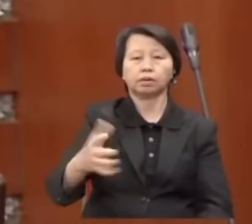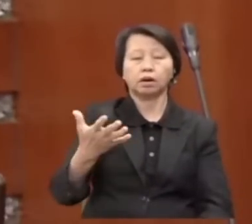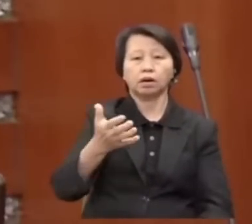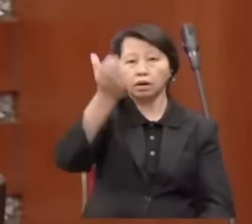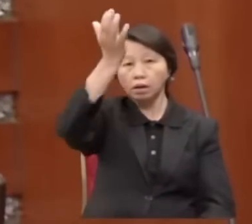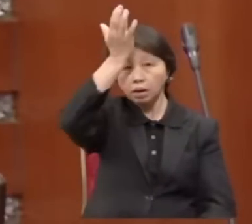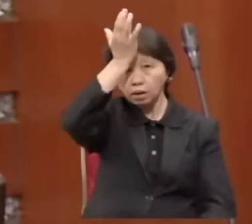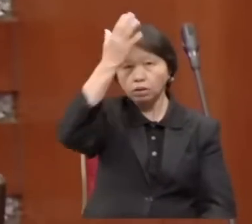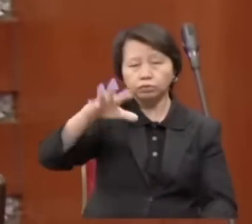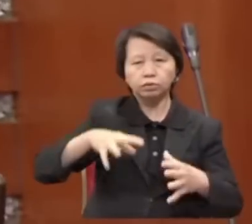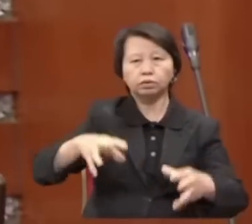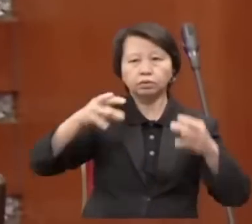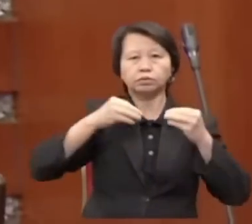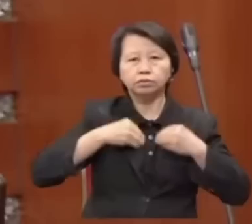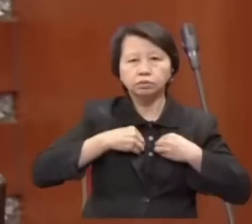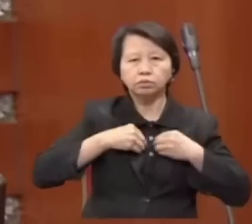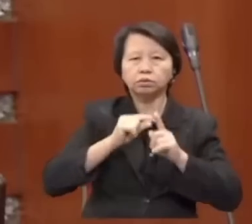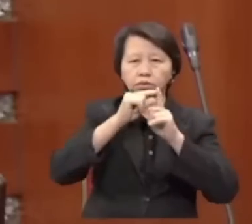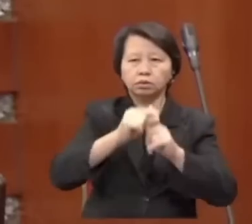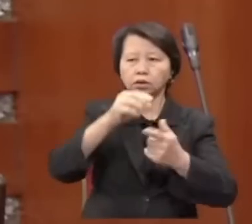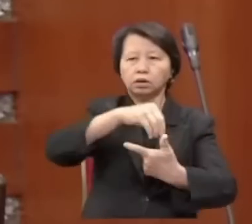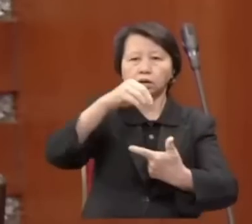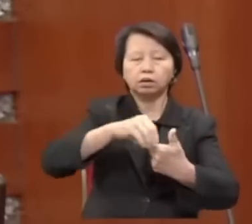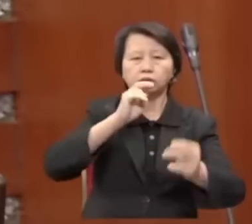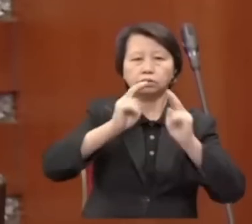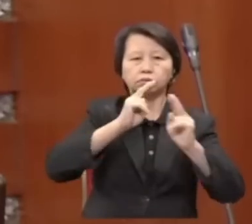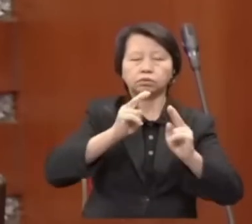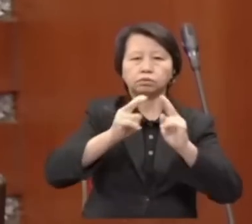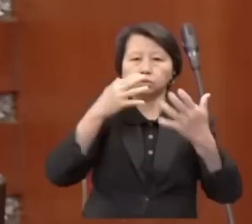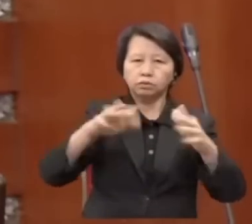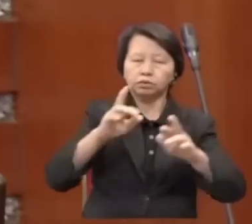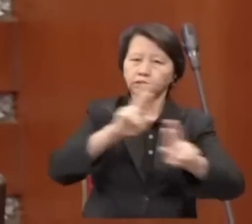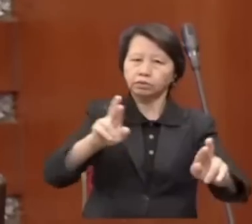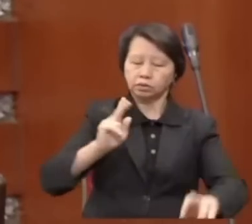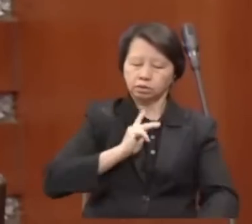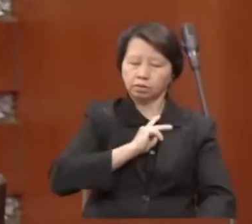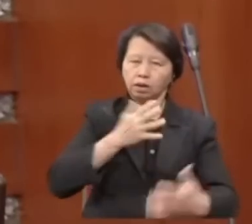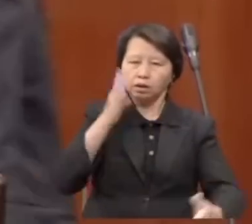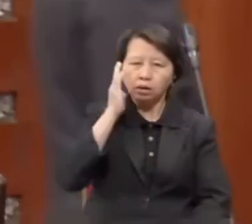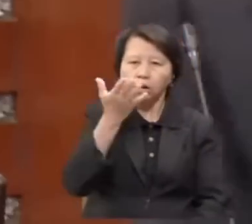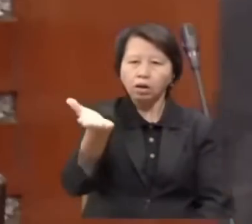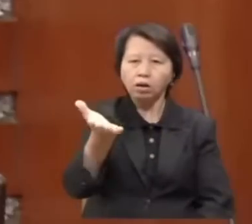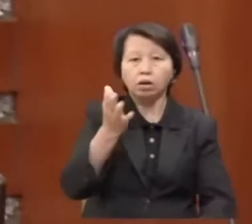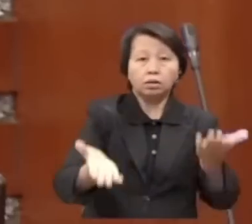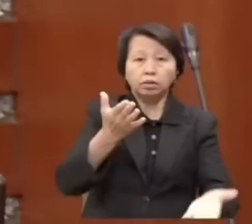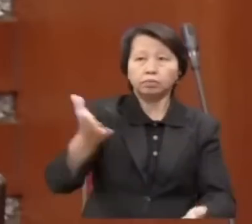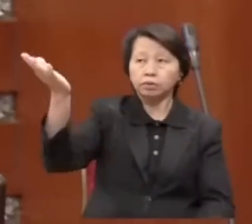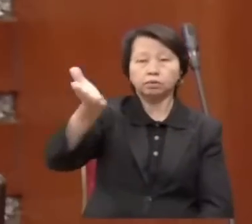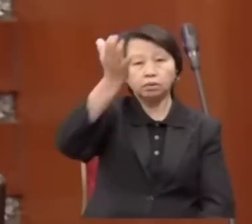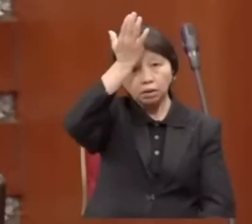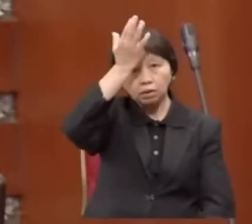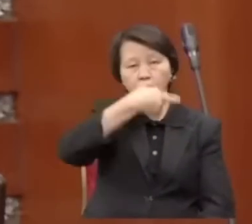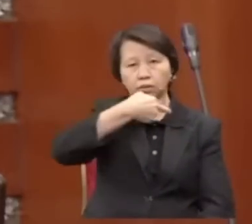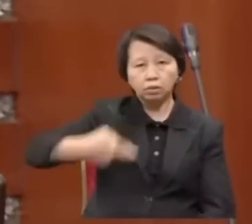itu telah menerima kenyataan ataupun ucapan titah yang telah disediakan oleh kabinet kemungkinan dulu yang maha Mulia